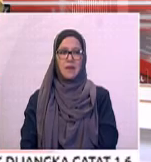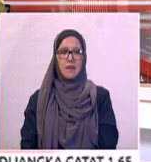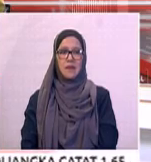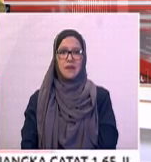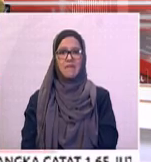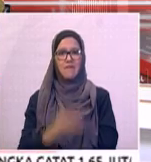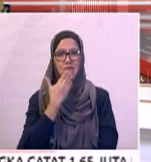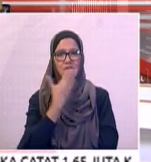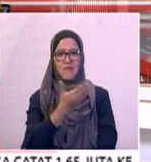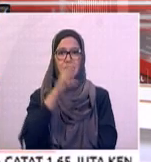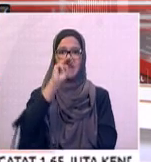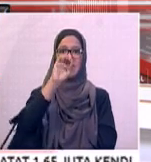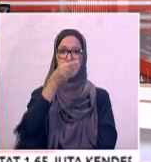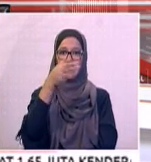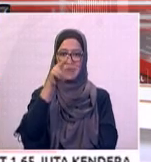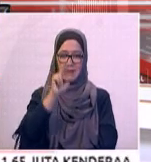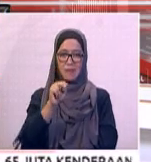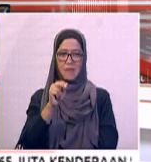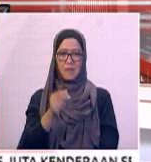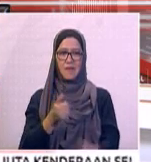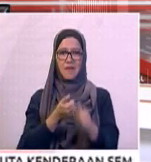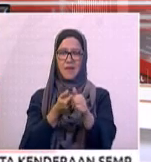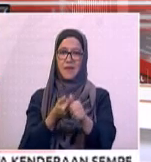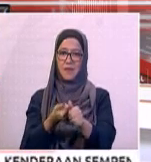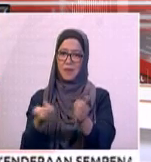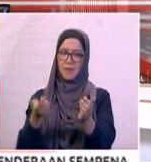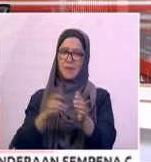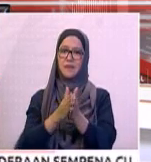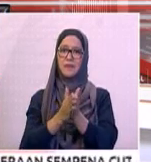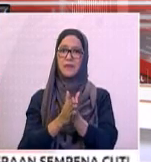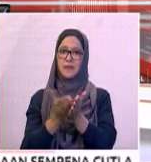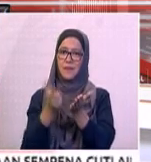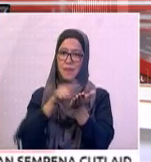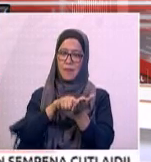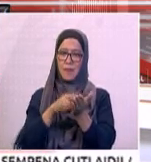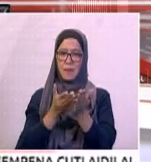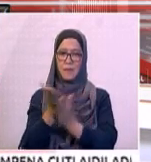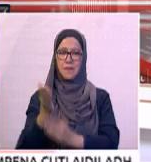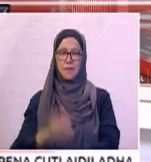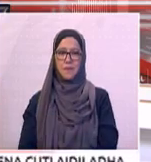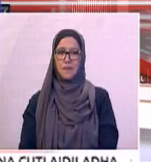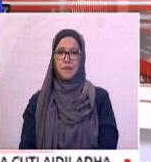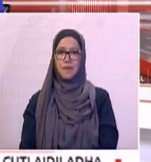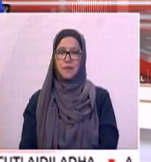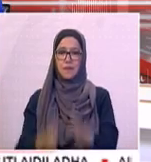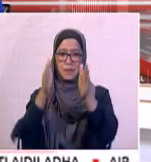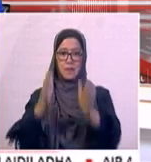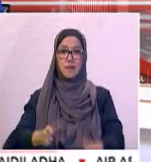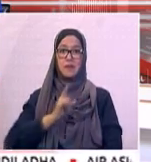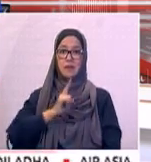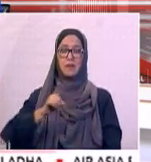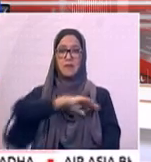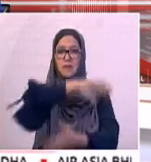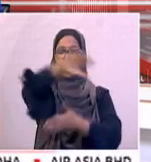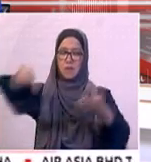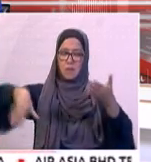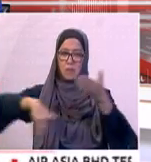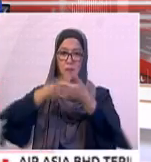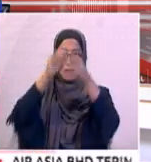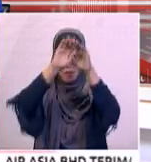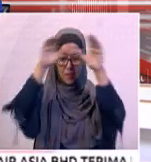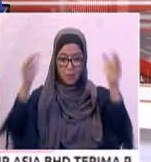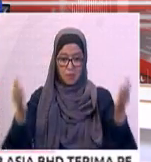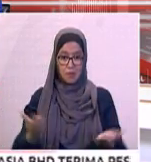Mohon, terima kasih. Kita ke perkembangan selanjutnya. Umat Islam di seluruh dunia ketika ini sedang menjalani ibadah berwukuf di